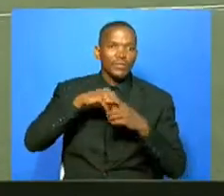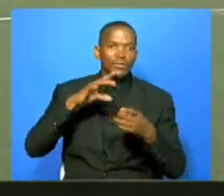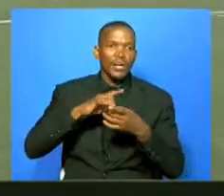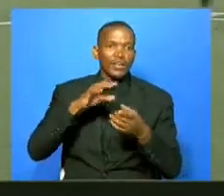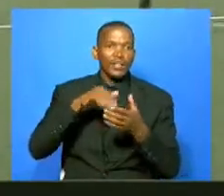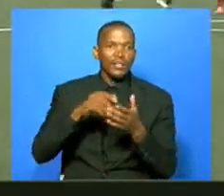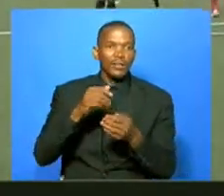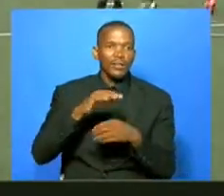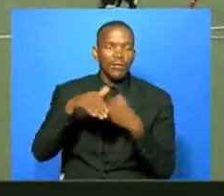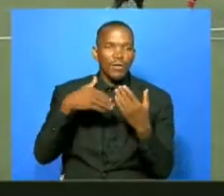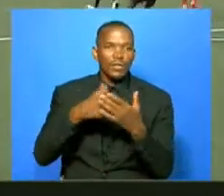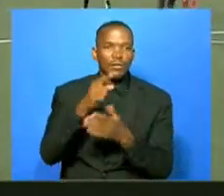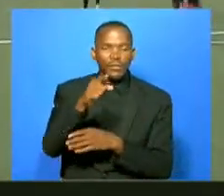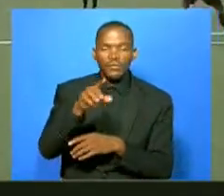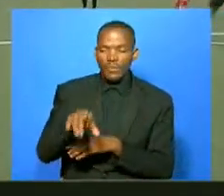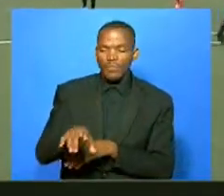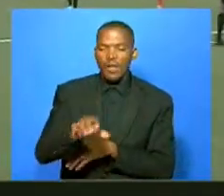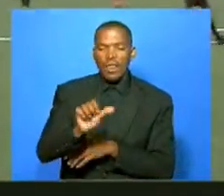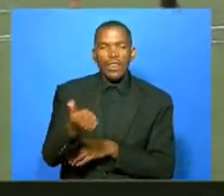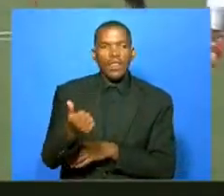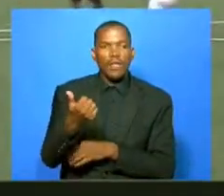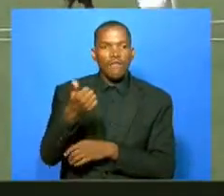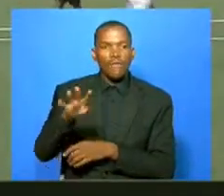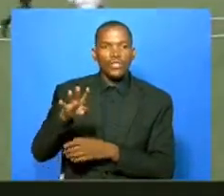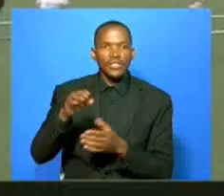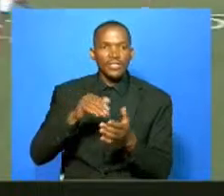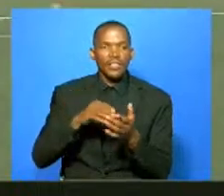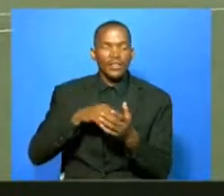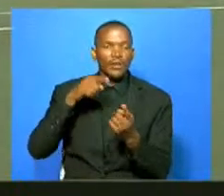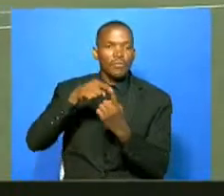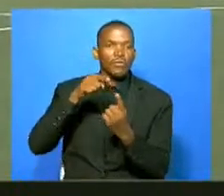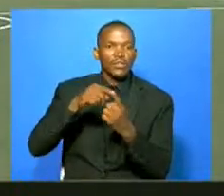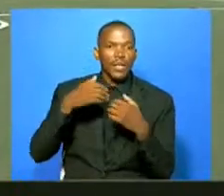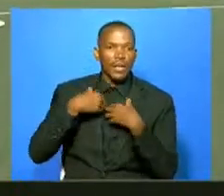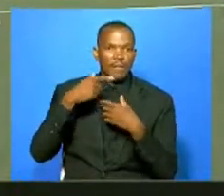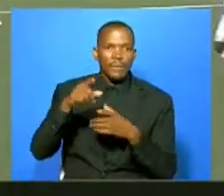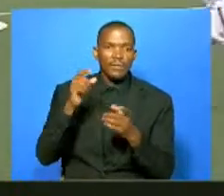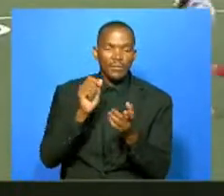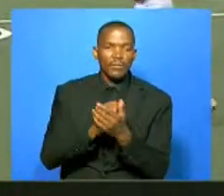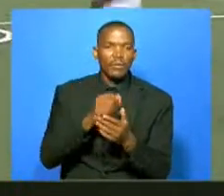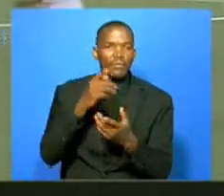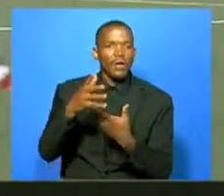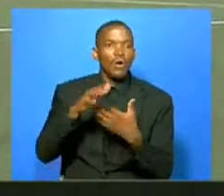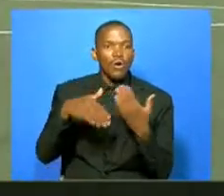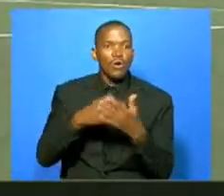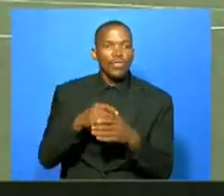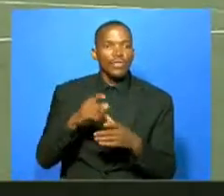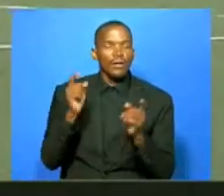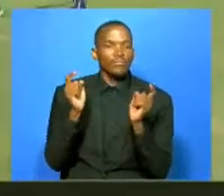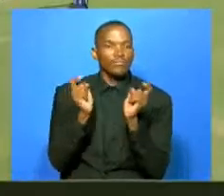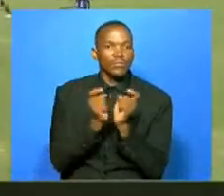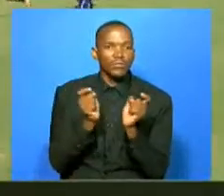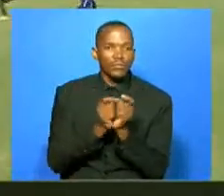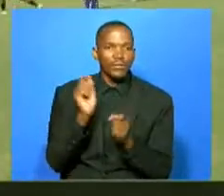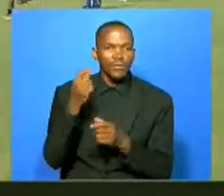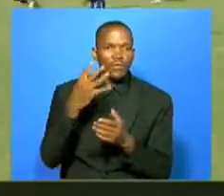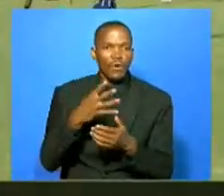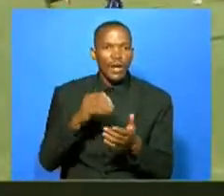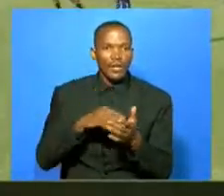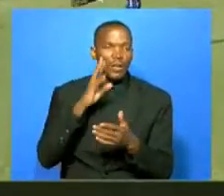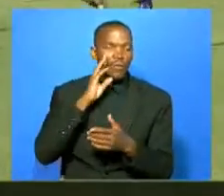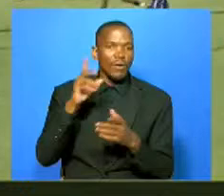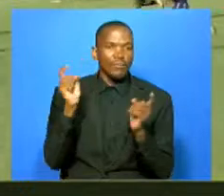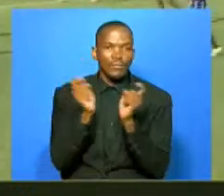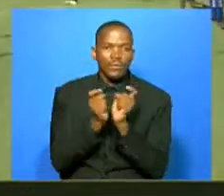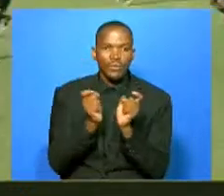mo maemong a bo lesome le bone kwa dintlha di lesome le borwa wa bongwe tse ba re kokwantseng go tsweng mo diphenyong tse nne go balelwa phenyo ya dinno tse pedi